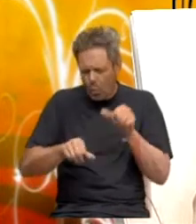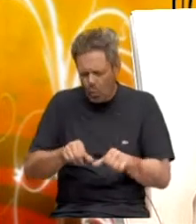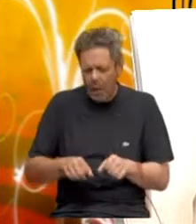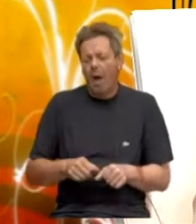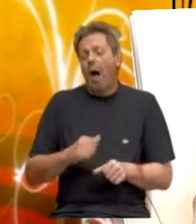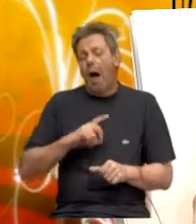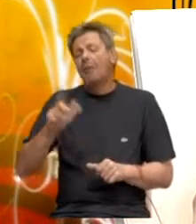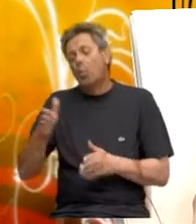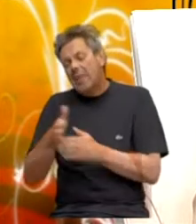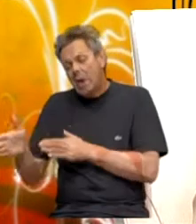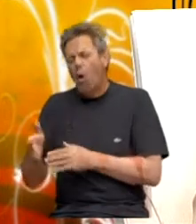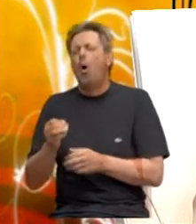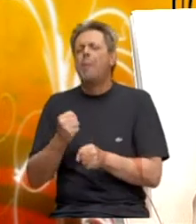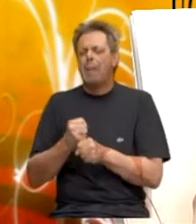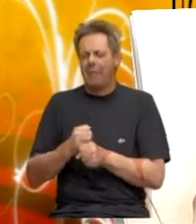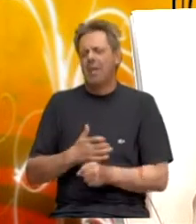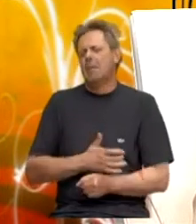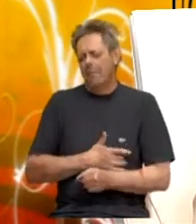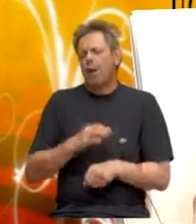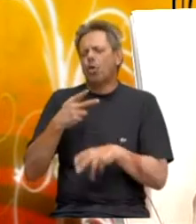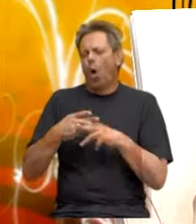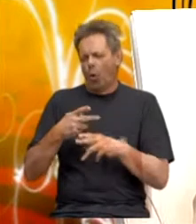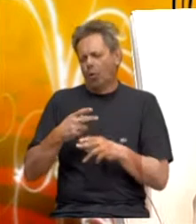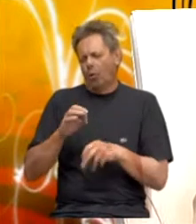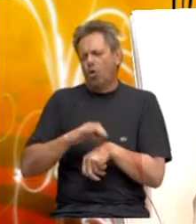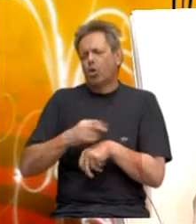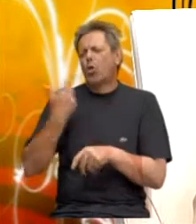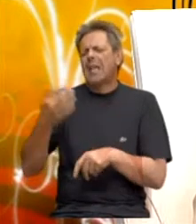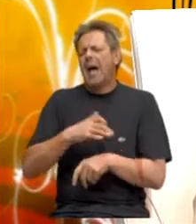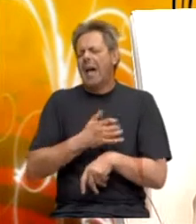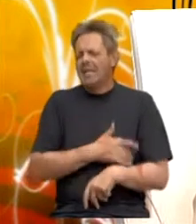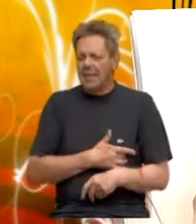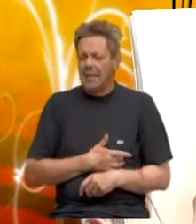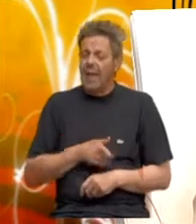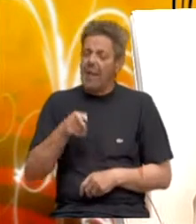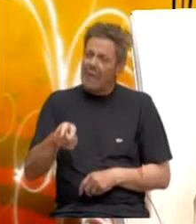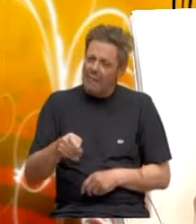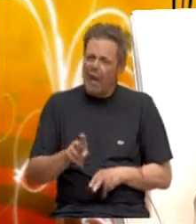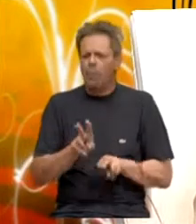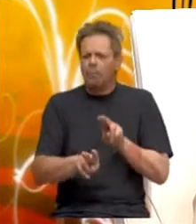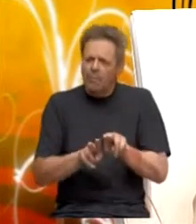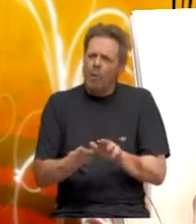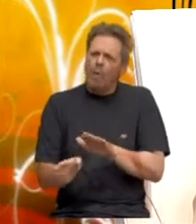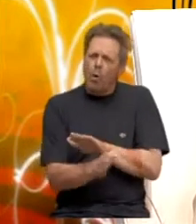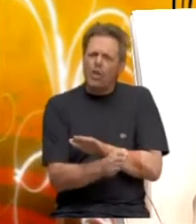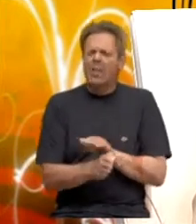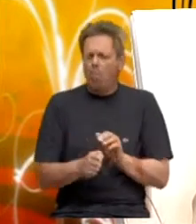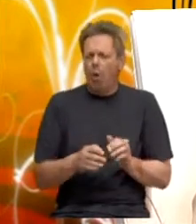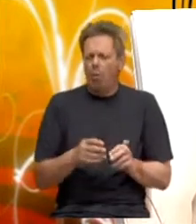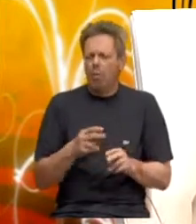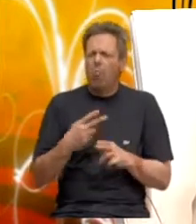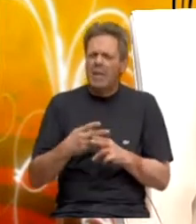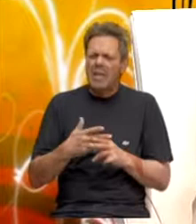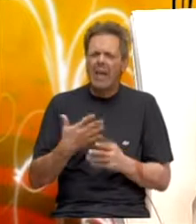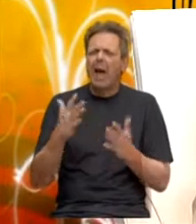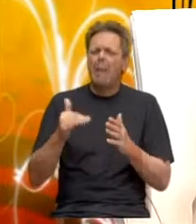interventni kardiolog, kardiokirurg je bio profesor Sutlić, a zapravo na taj način poštedimo bolesnik onog velikog reza na prsnom košu,